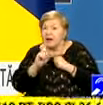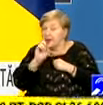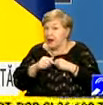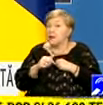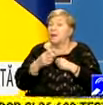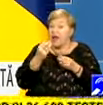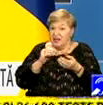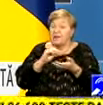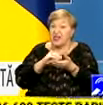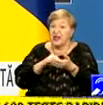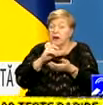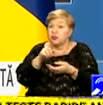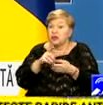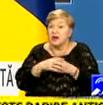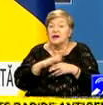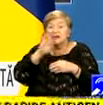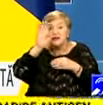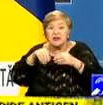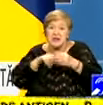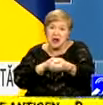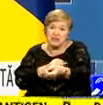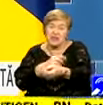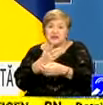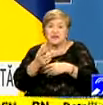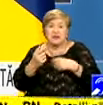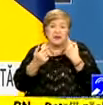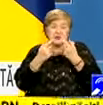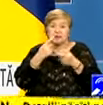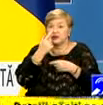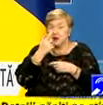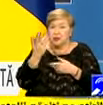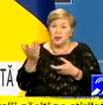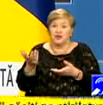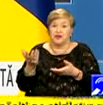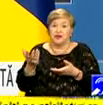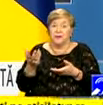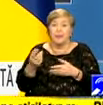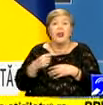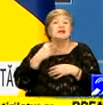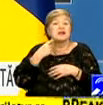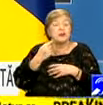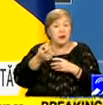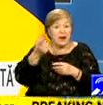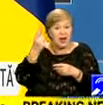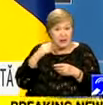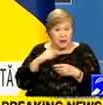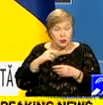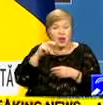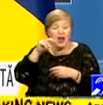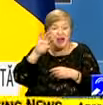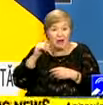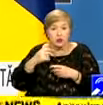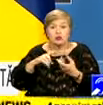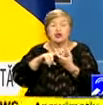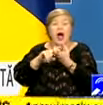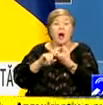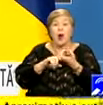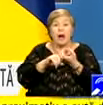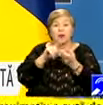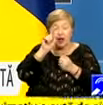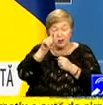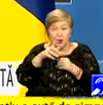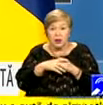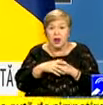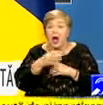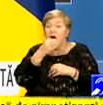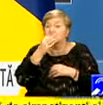o detensionare a situației. Așa cum s-a menționat săptămâna trecută de către NATO și aliații săi,